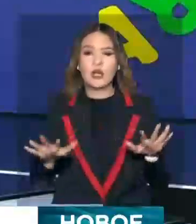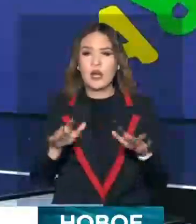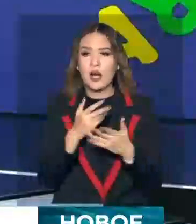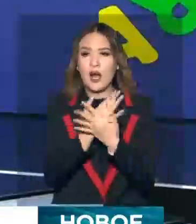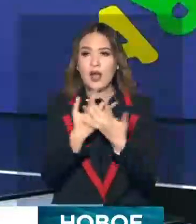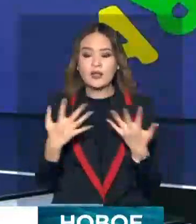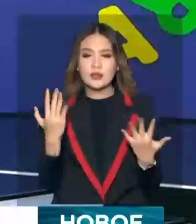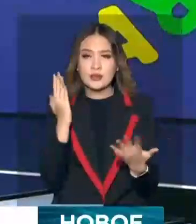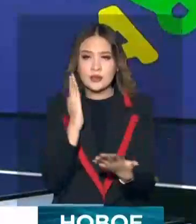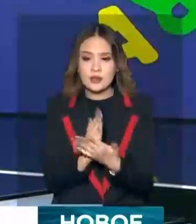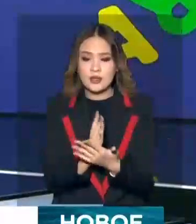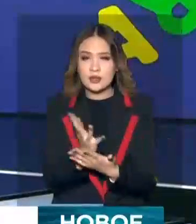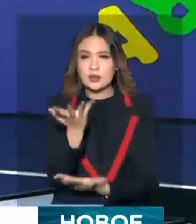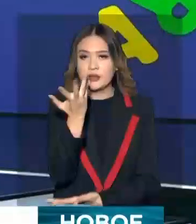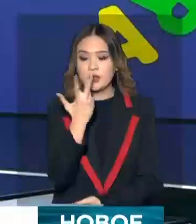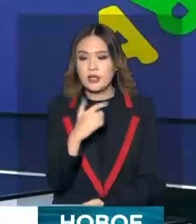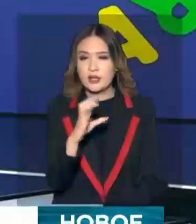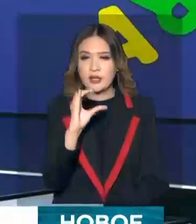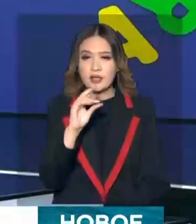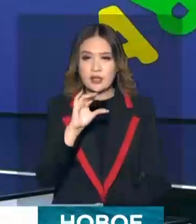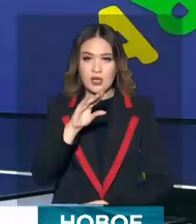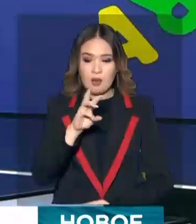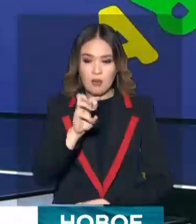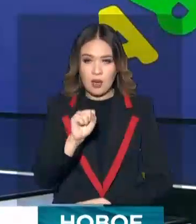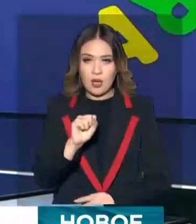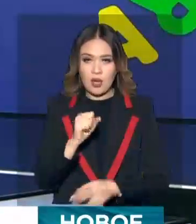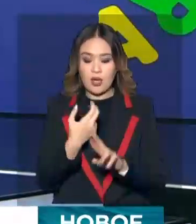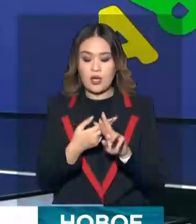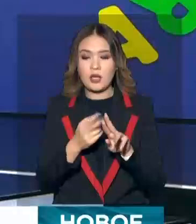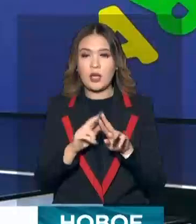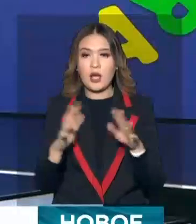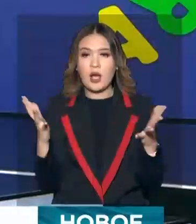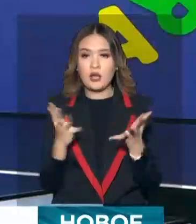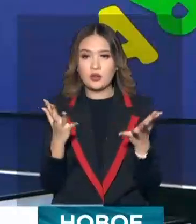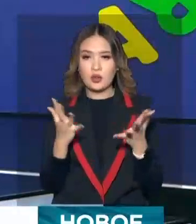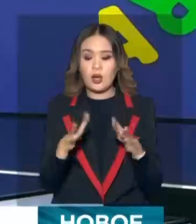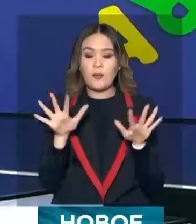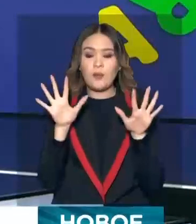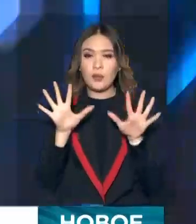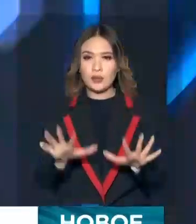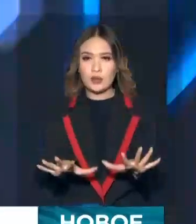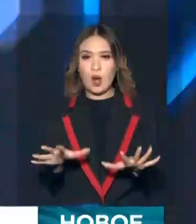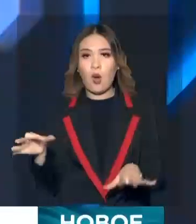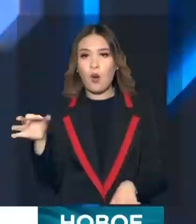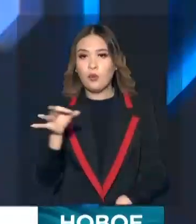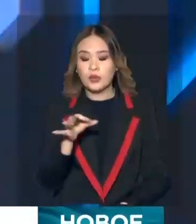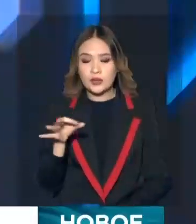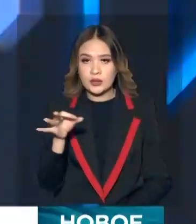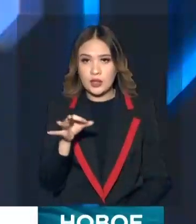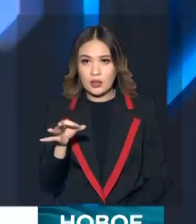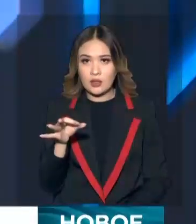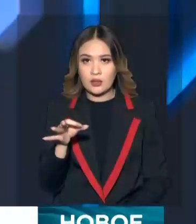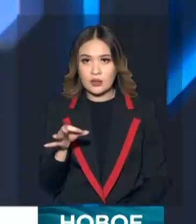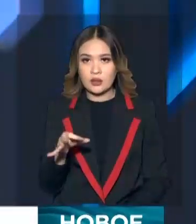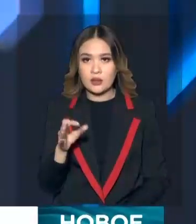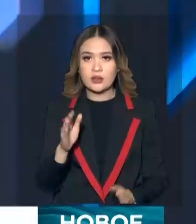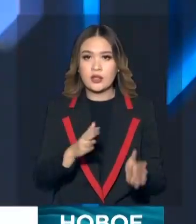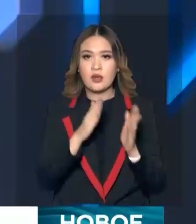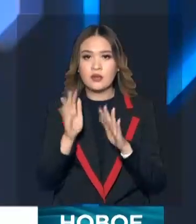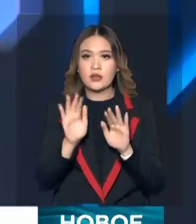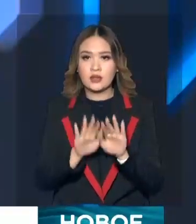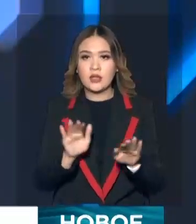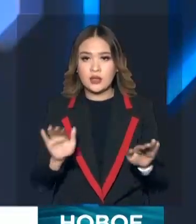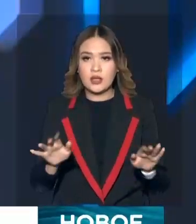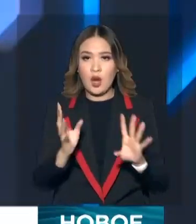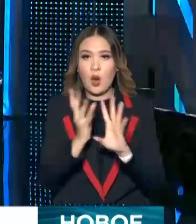разные цифровые системы, которые на местах, значит, в областях ставят детей в очередь.